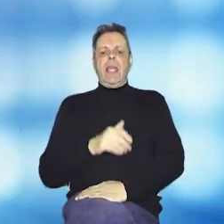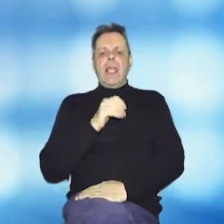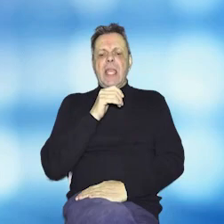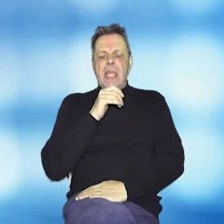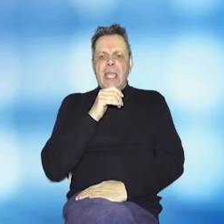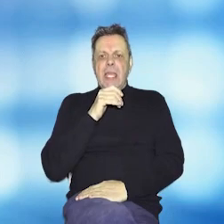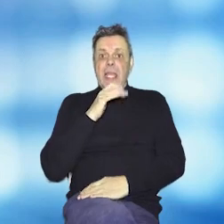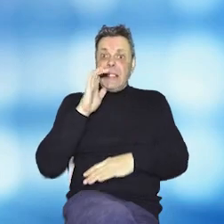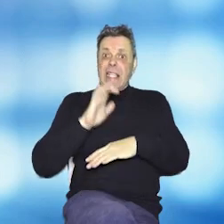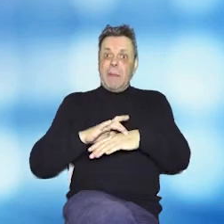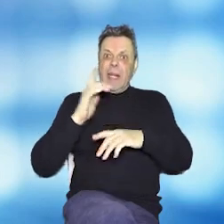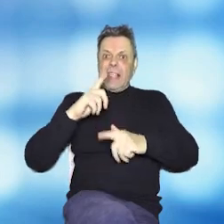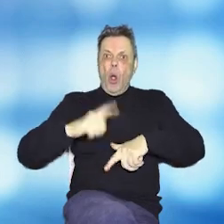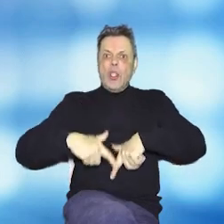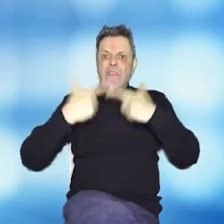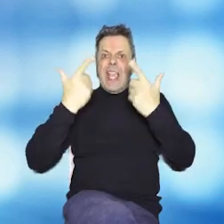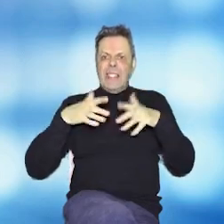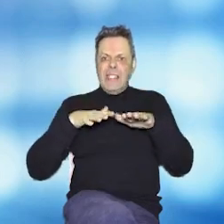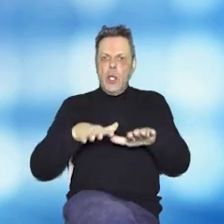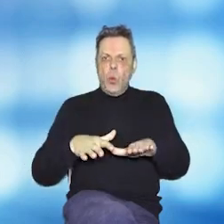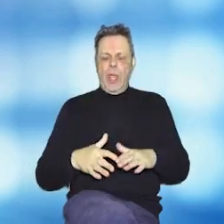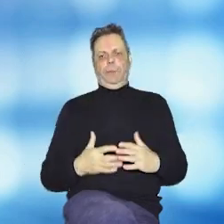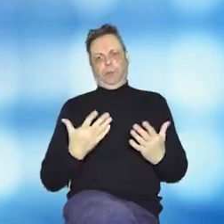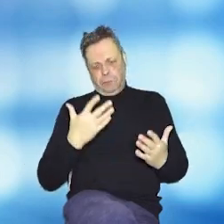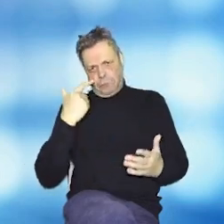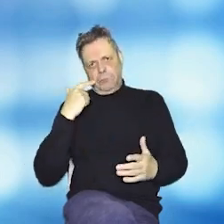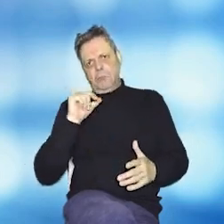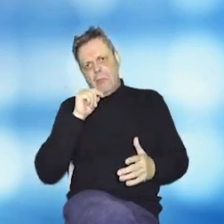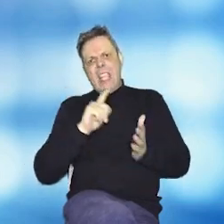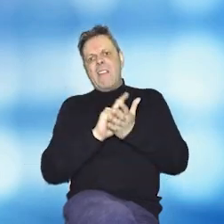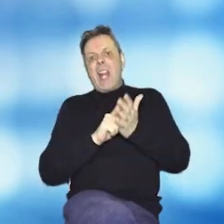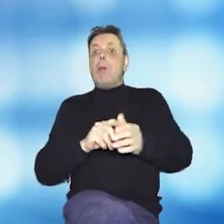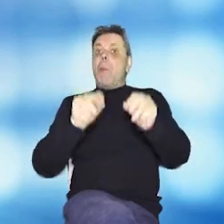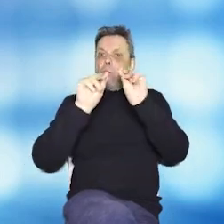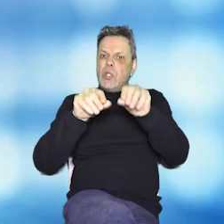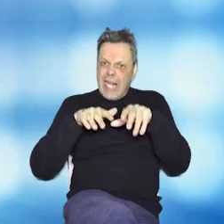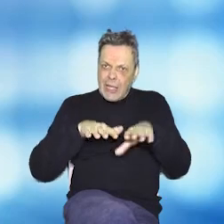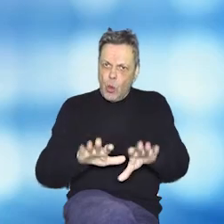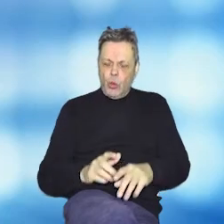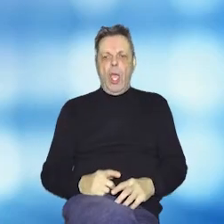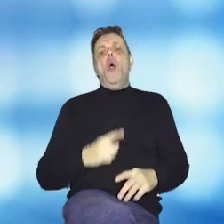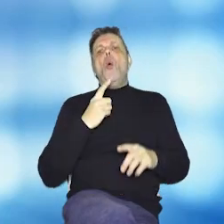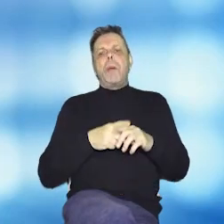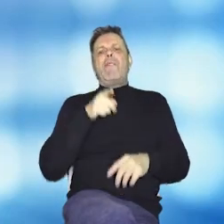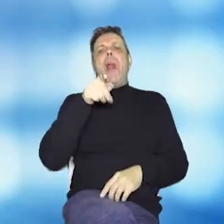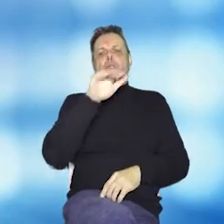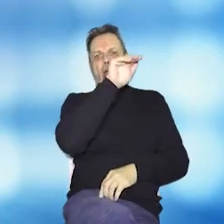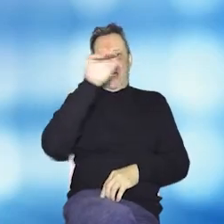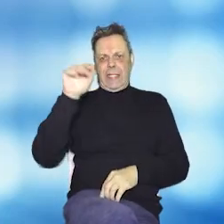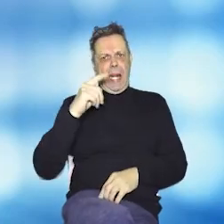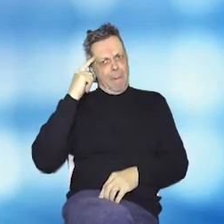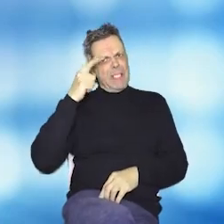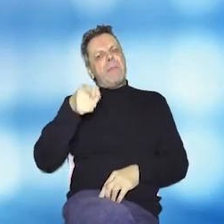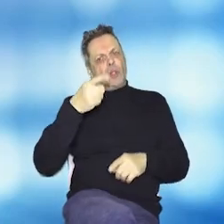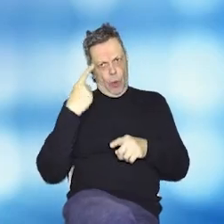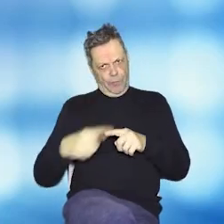nekako senzibilizirati, osvijestiti ljude i onda s vremenom i educirati upravo na toj razini. Mislim da